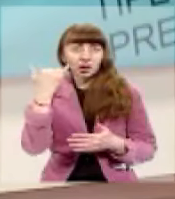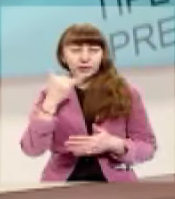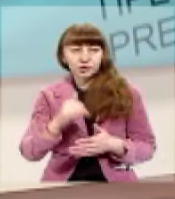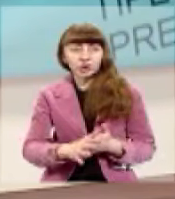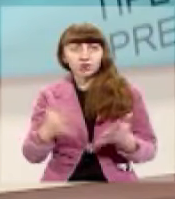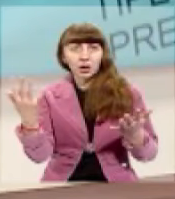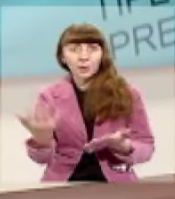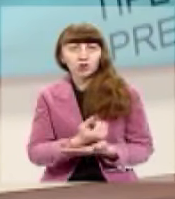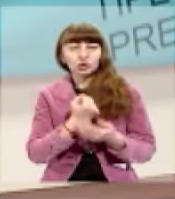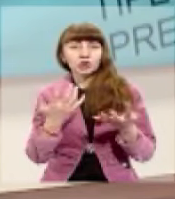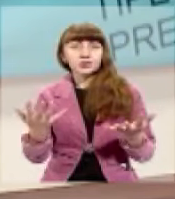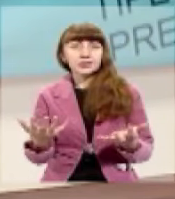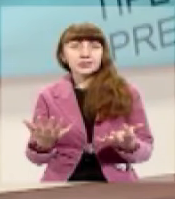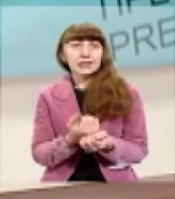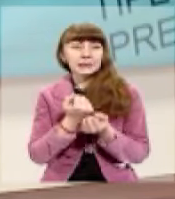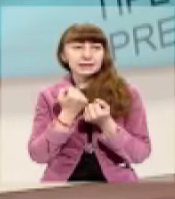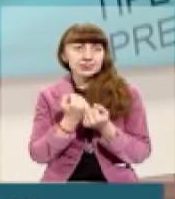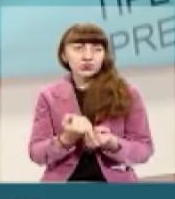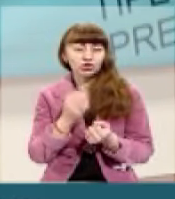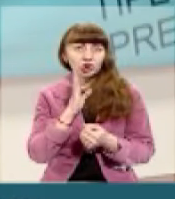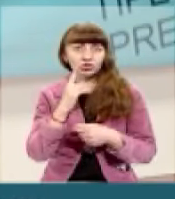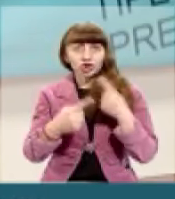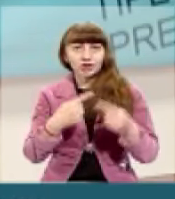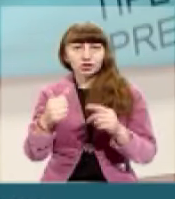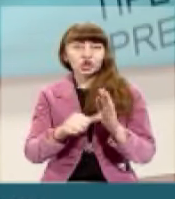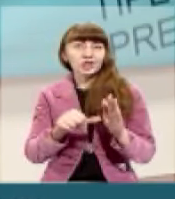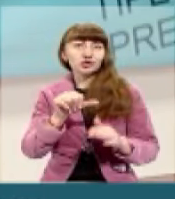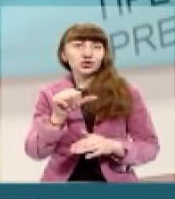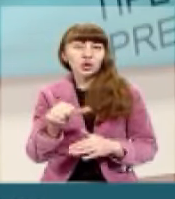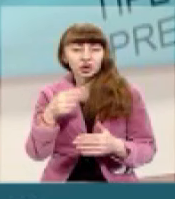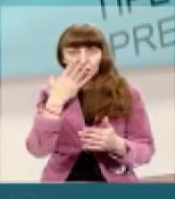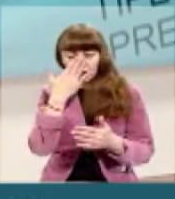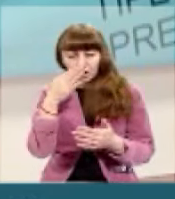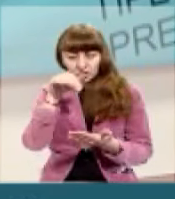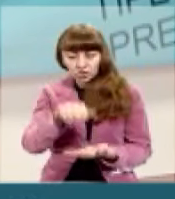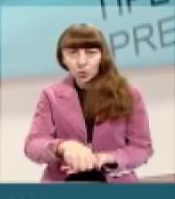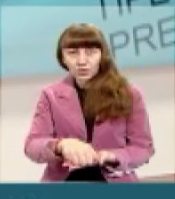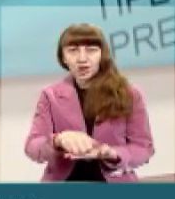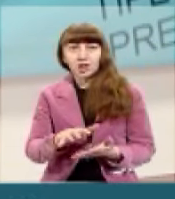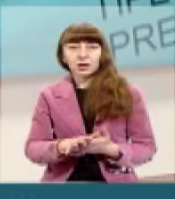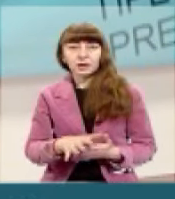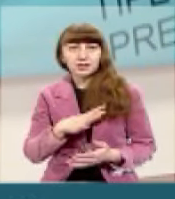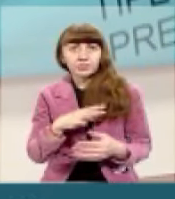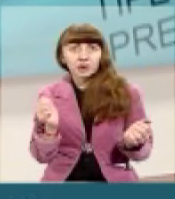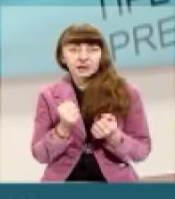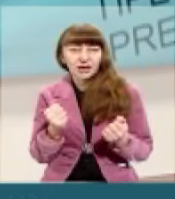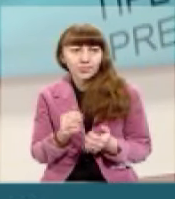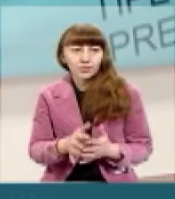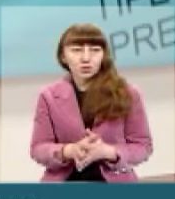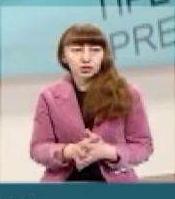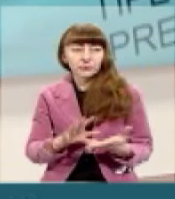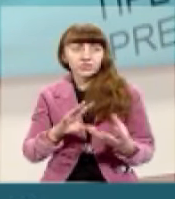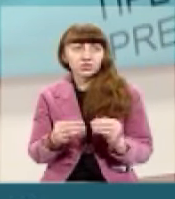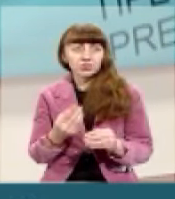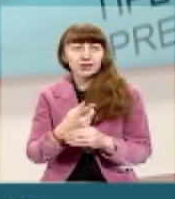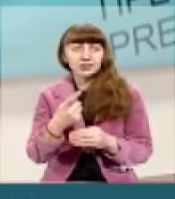Нам удалось ее найти спустя 6 часов, уже лежавшей лицом вниз, ничком. И в